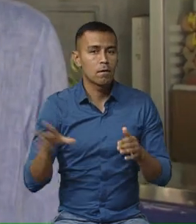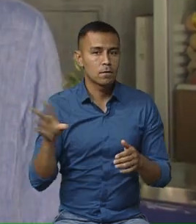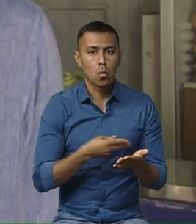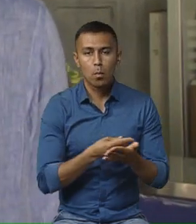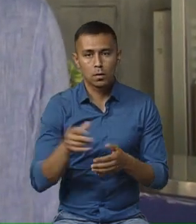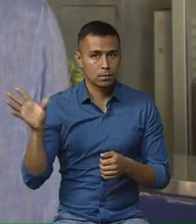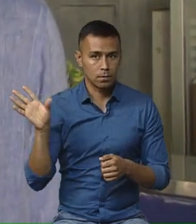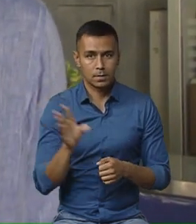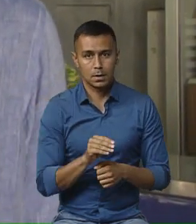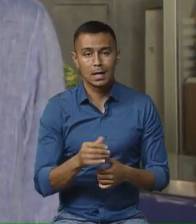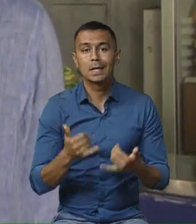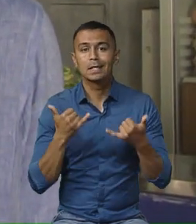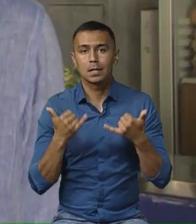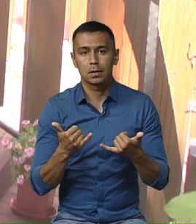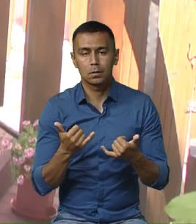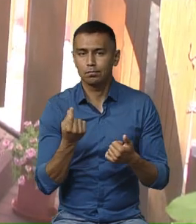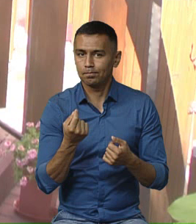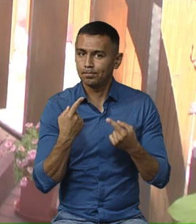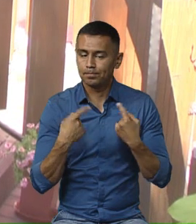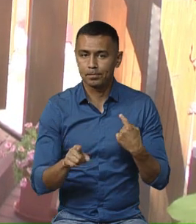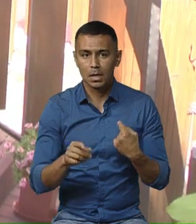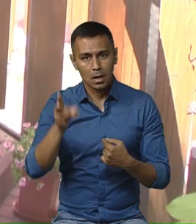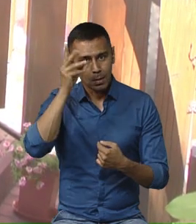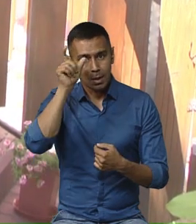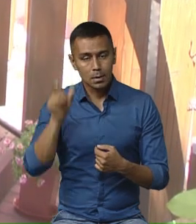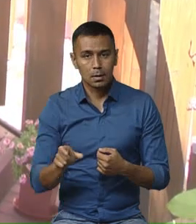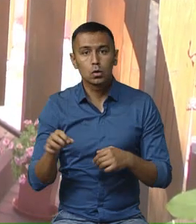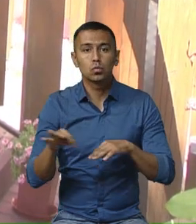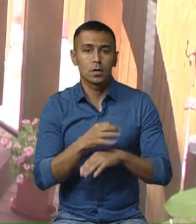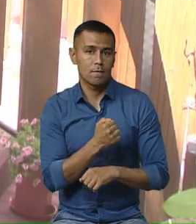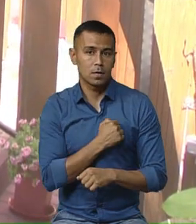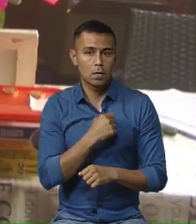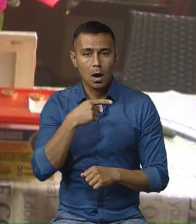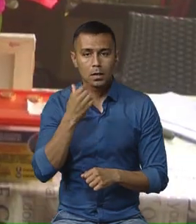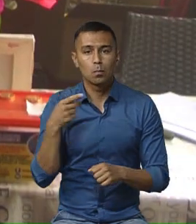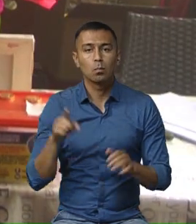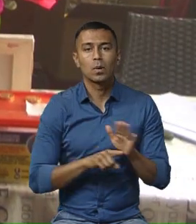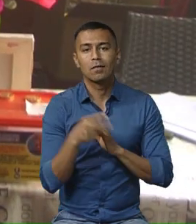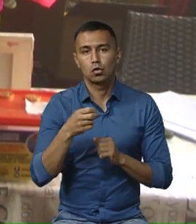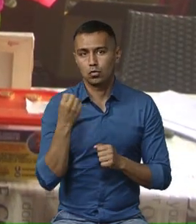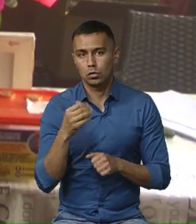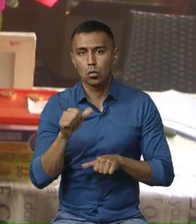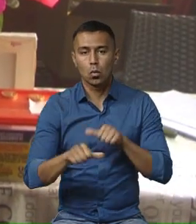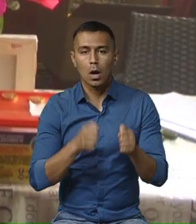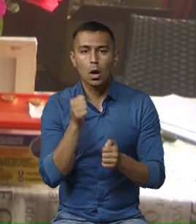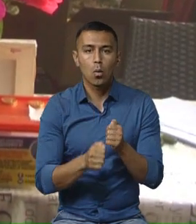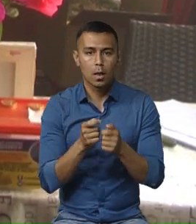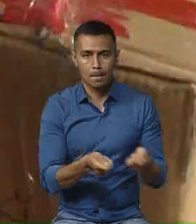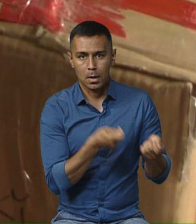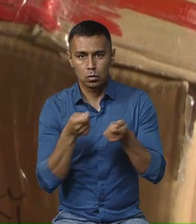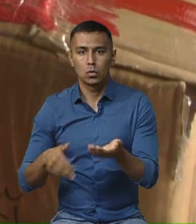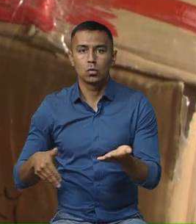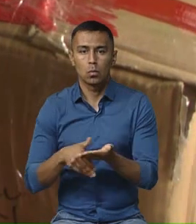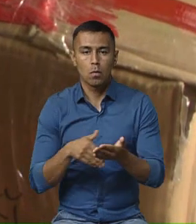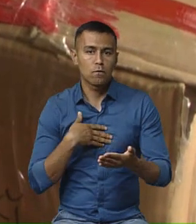все. Зараз дещо не так. Хмельничанка Наталя – дружина військового. Каже, ще з 2014 року регулярно приносить допомогу